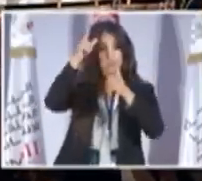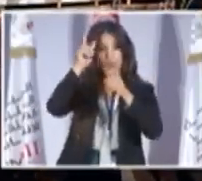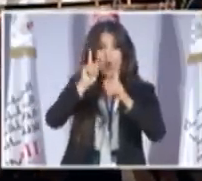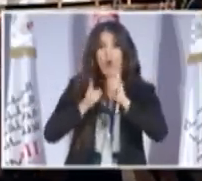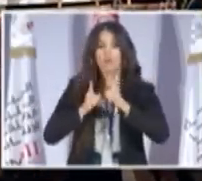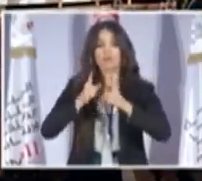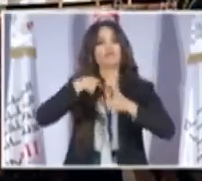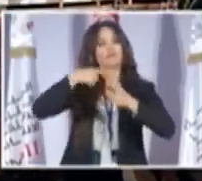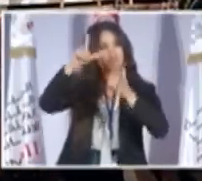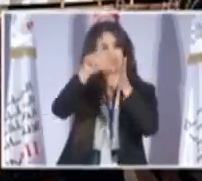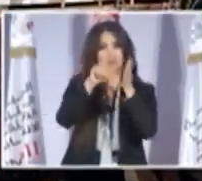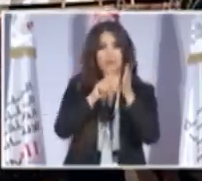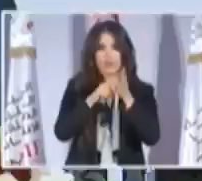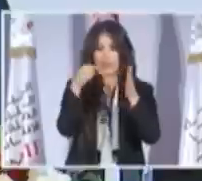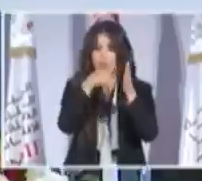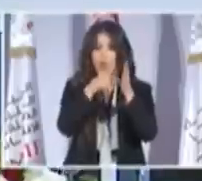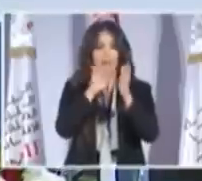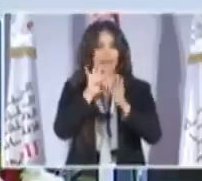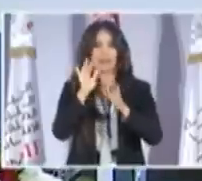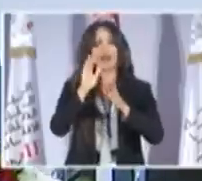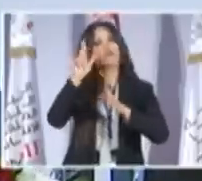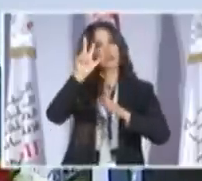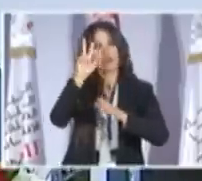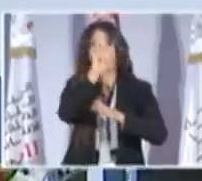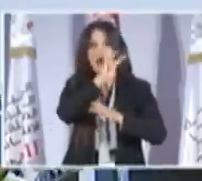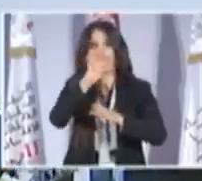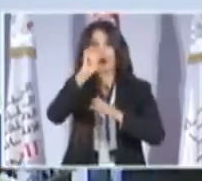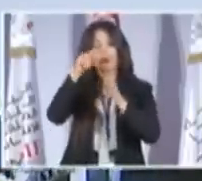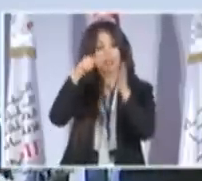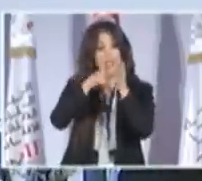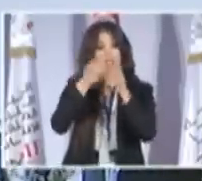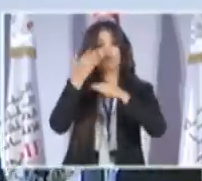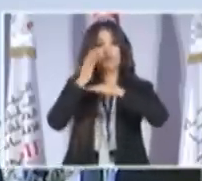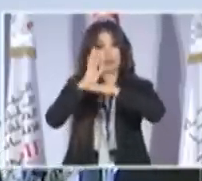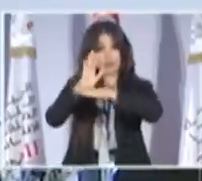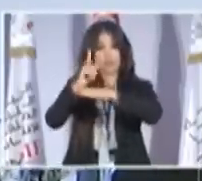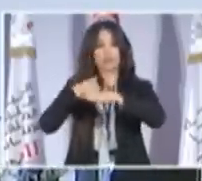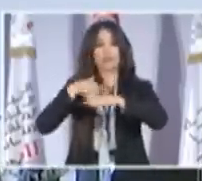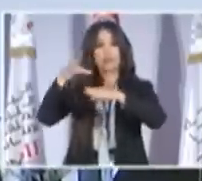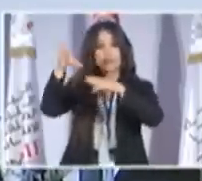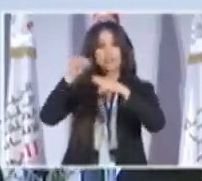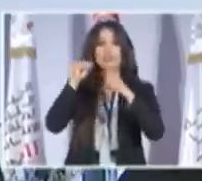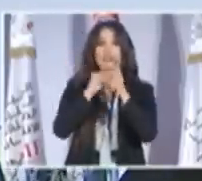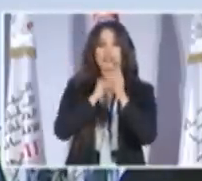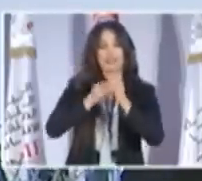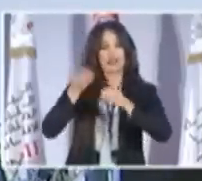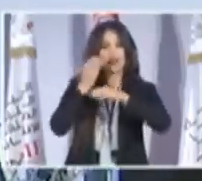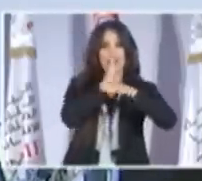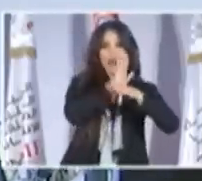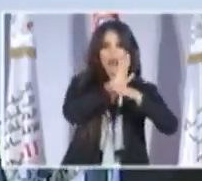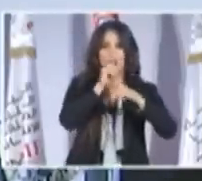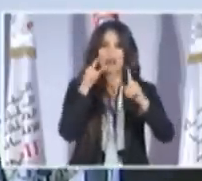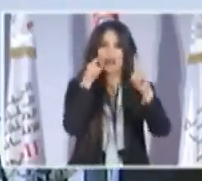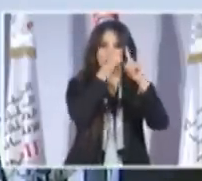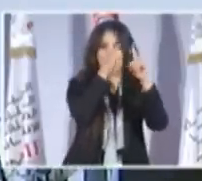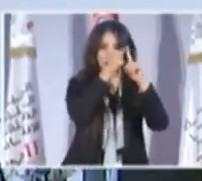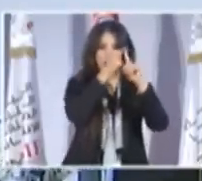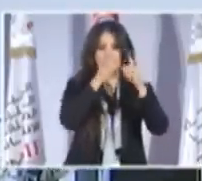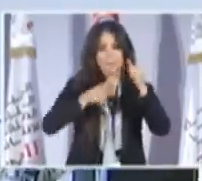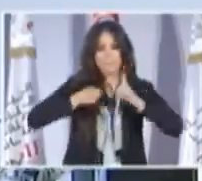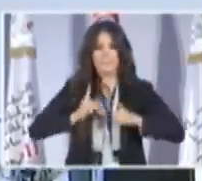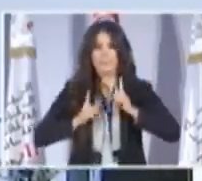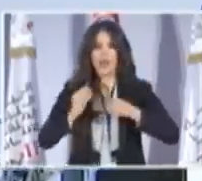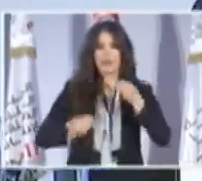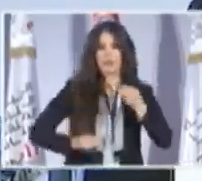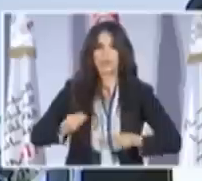هو بطبيعه الفصل مائه وثلاثه واربعين واللي هو بيدوروا مستمد من فقه قضاء المحكمه الاداريه منذ سنه 2011